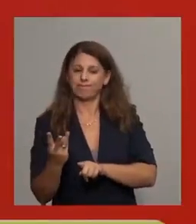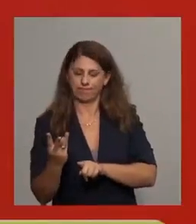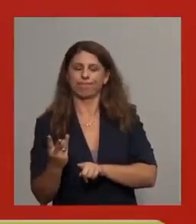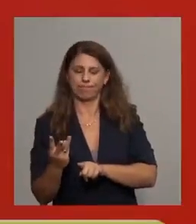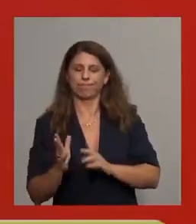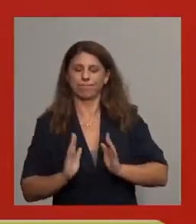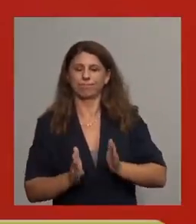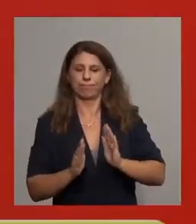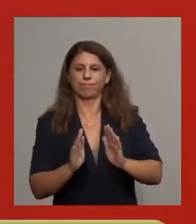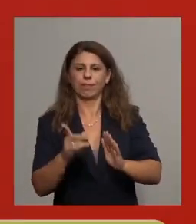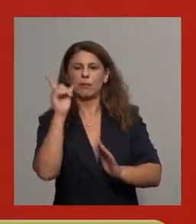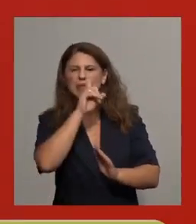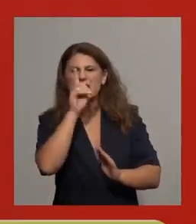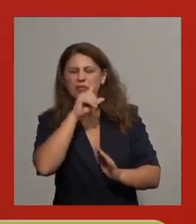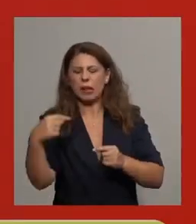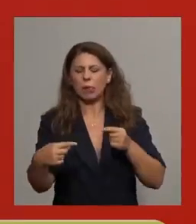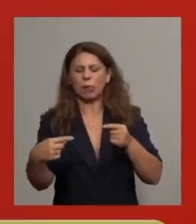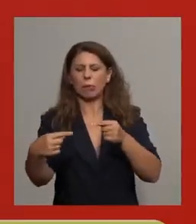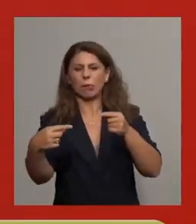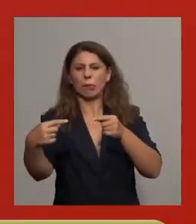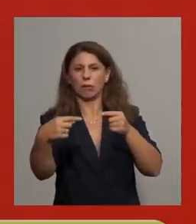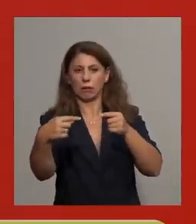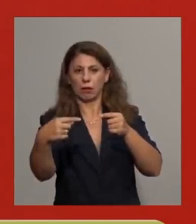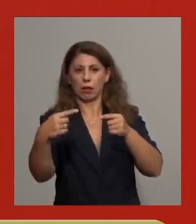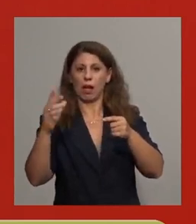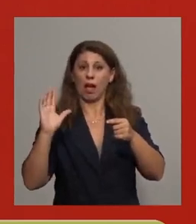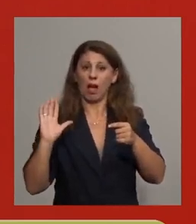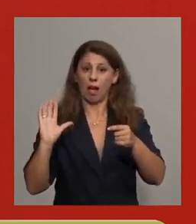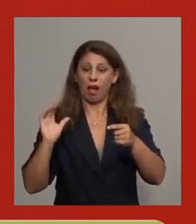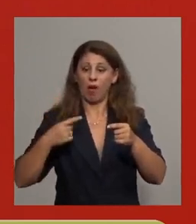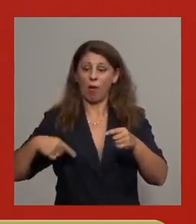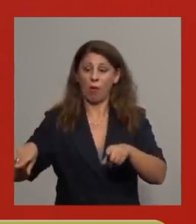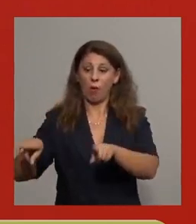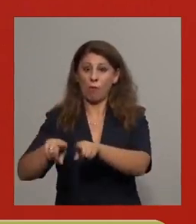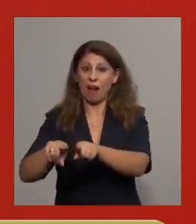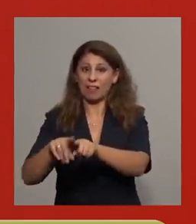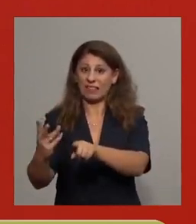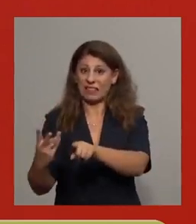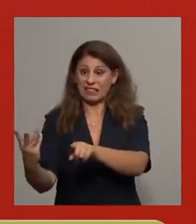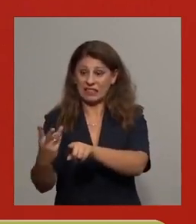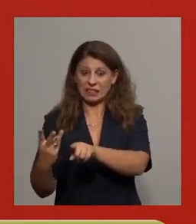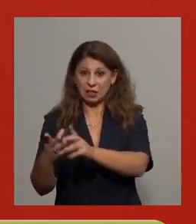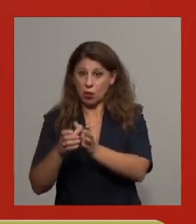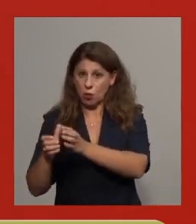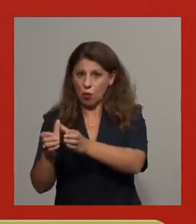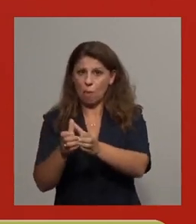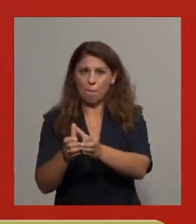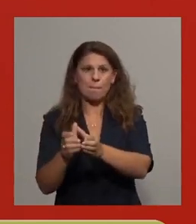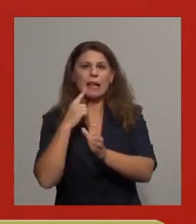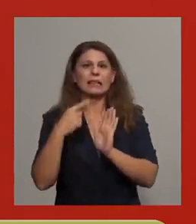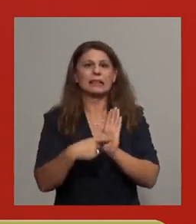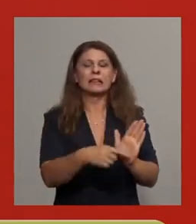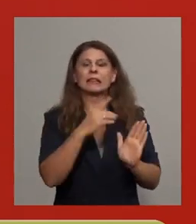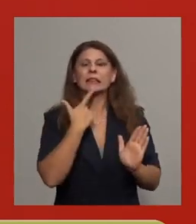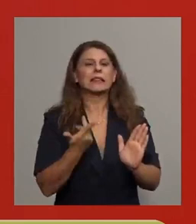κάλπικη αντιπαράθεσή τους. Όμως όλοι μαζί προβάλλουν ότι η λύση βρίσκεται